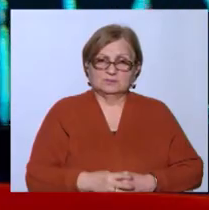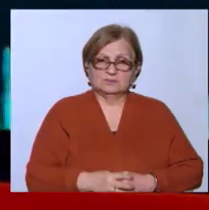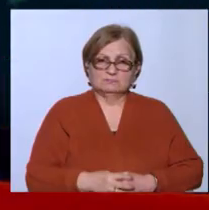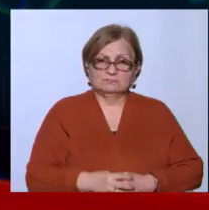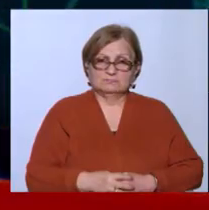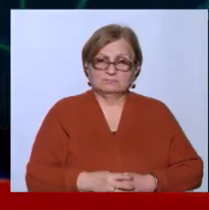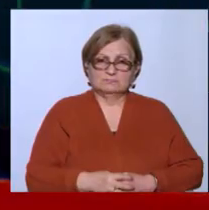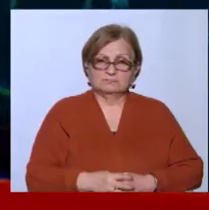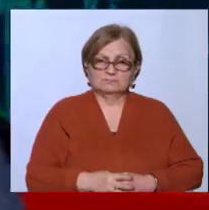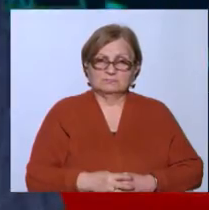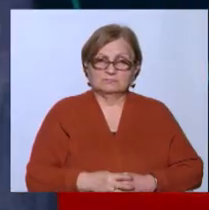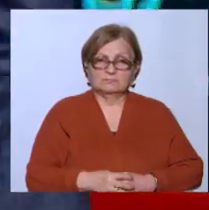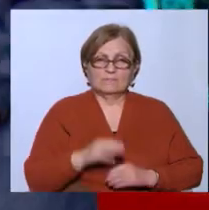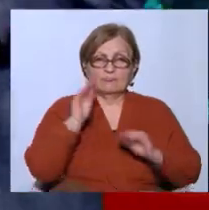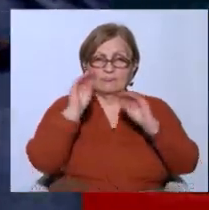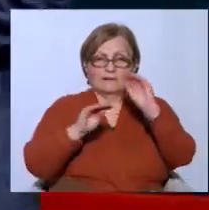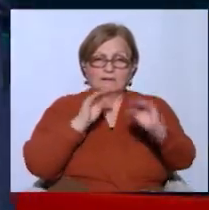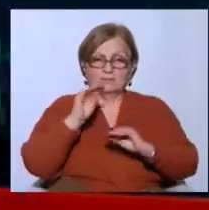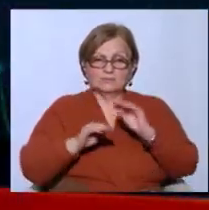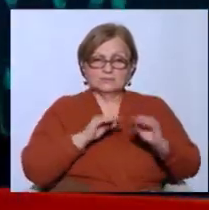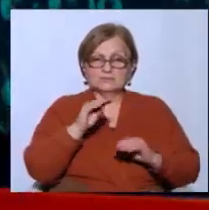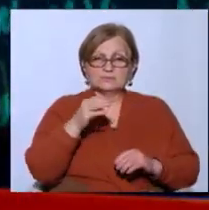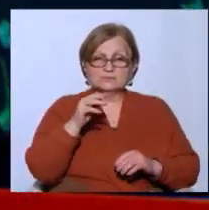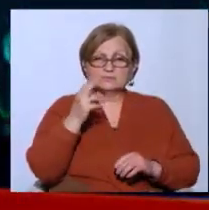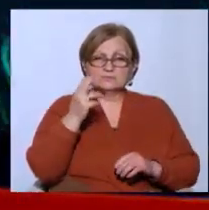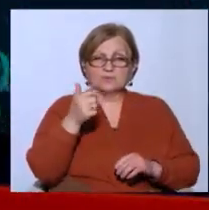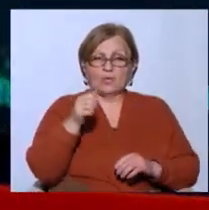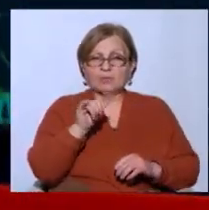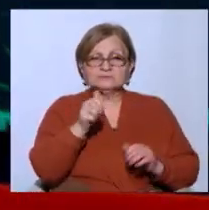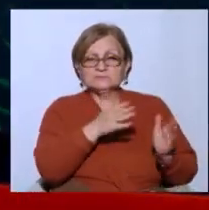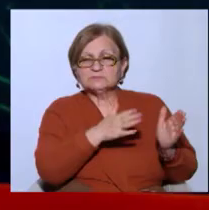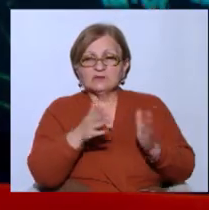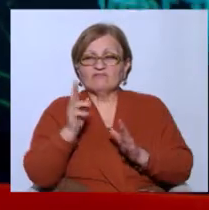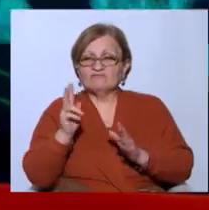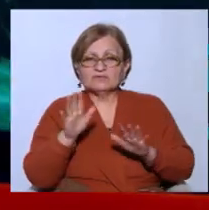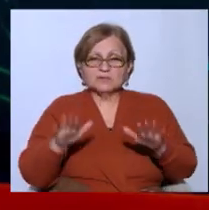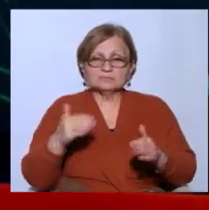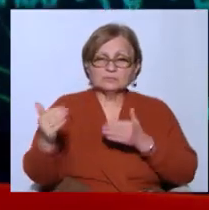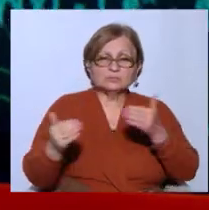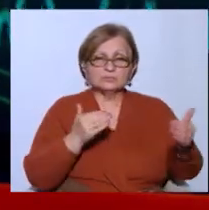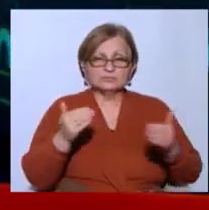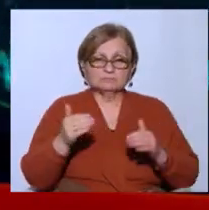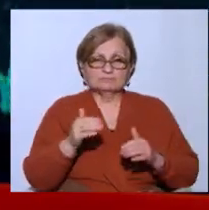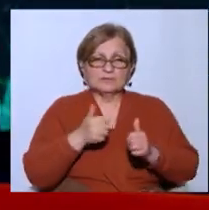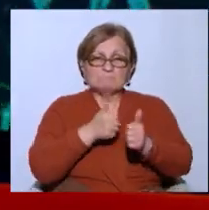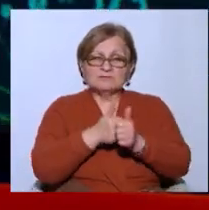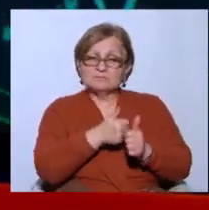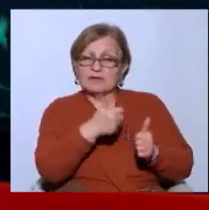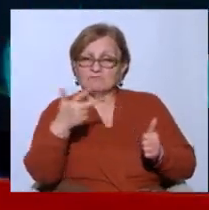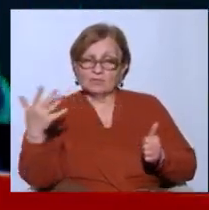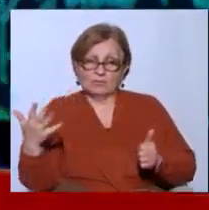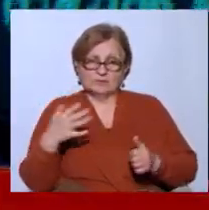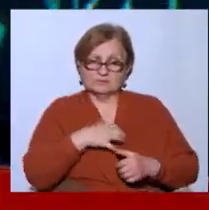ეს არის წყობა. წყობაში ჩვენთვის იყო ძალიან მნიშვნელოვანი ვინ რომელ პოზიციაზე მიმდევრობას ქონდა მნიშვნელოვანი. ხშირ შემთხვევაში